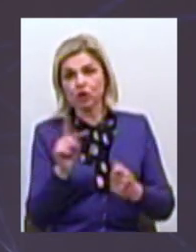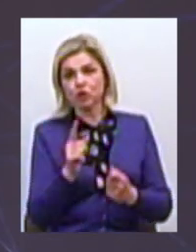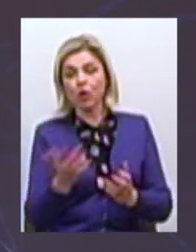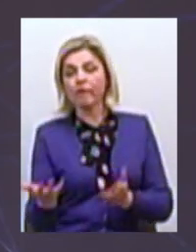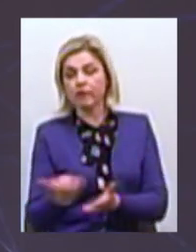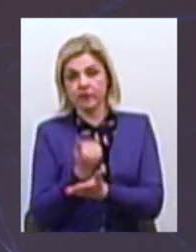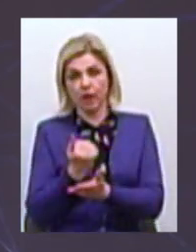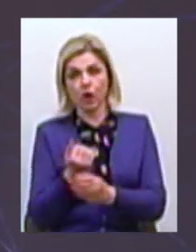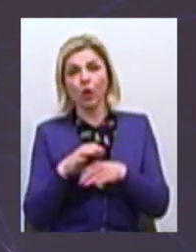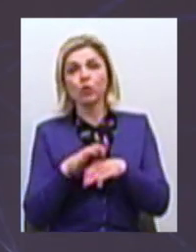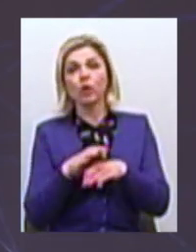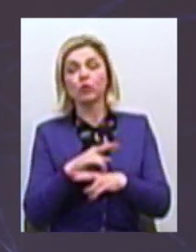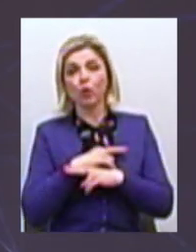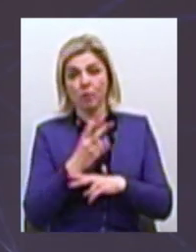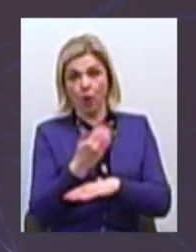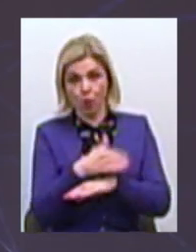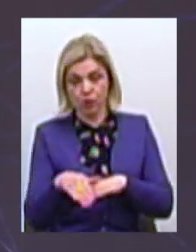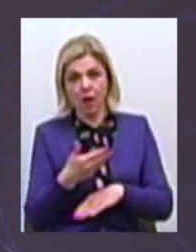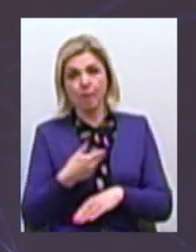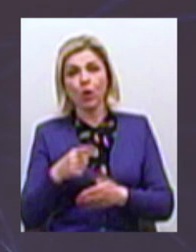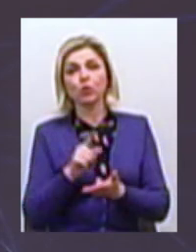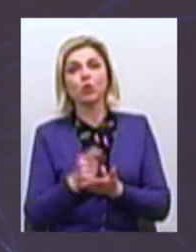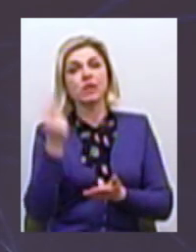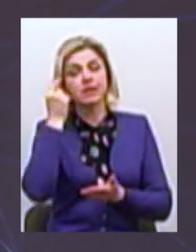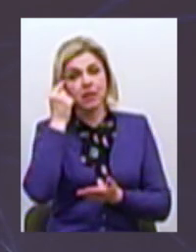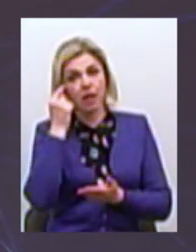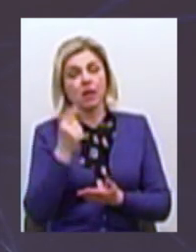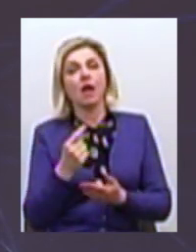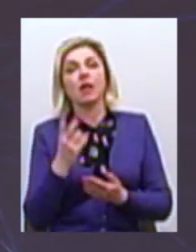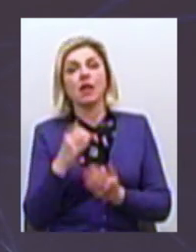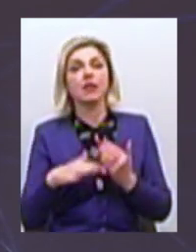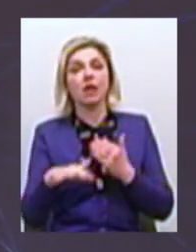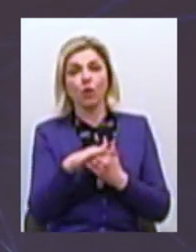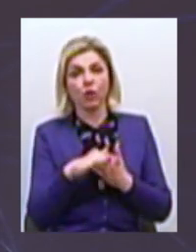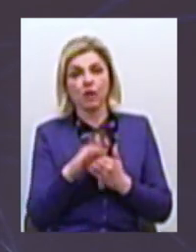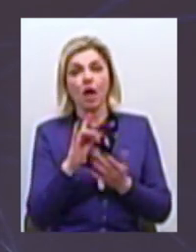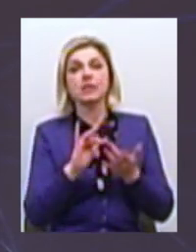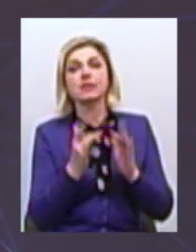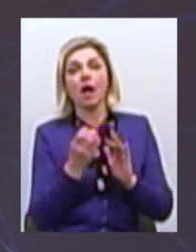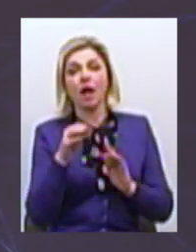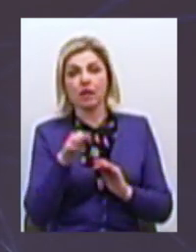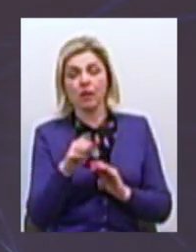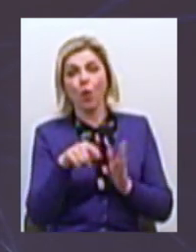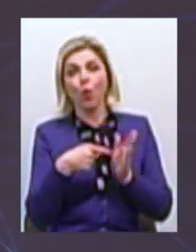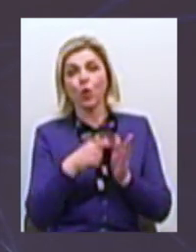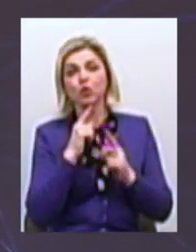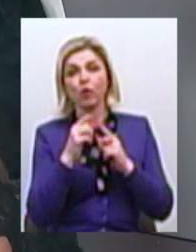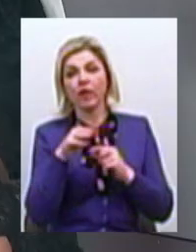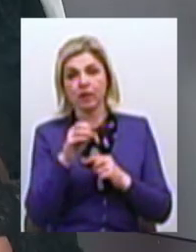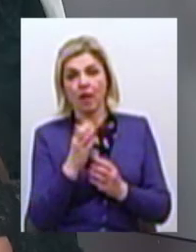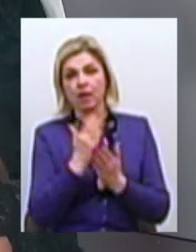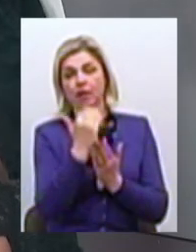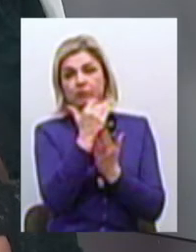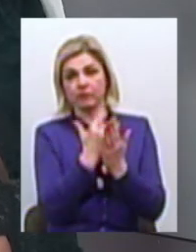на улице, мы должны о нем узнать. Мы не можем мониторить всю территорию города. На сайте горсовета есть список телефонов.